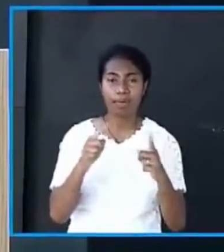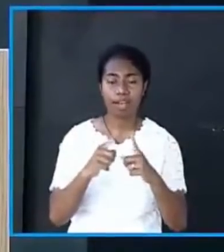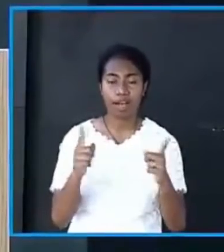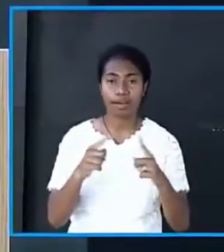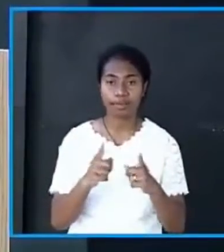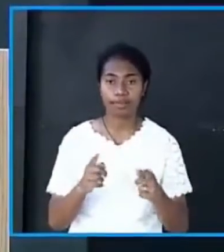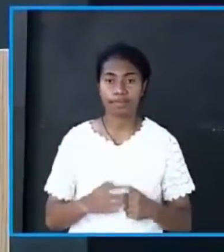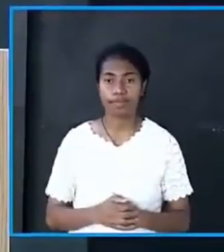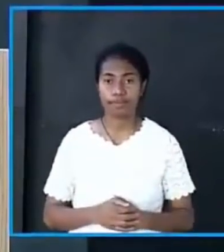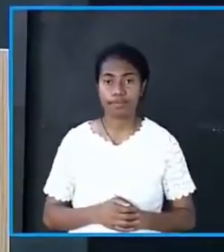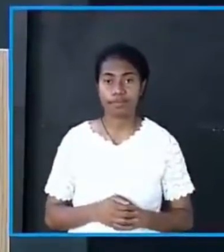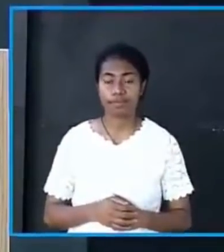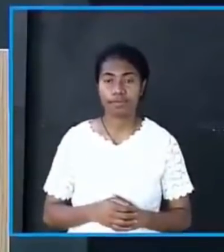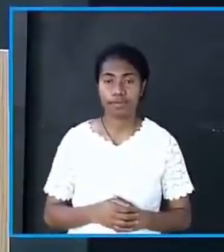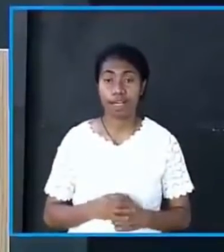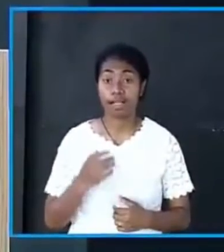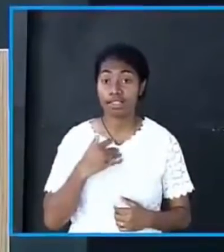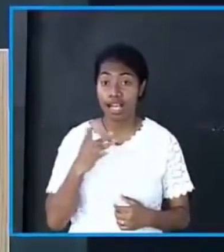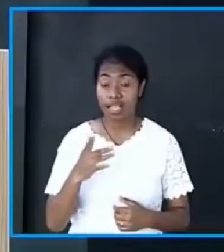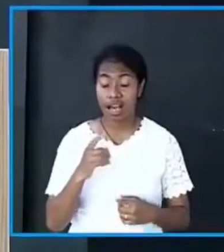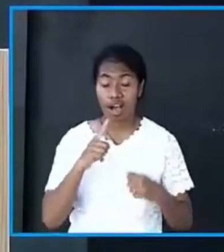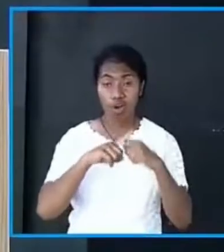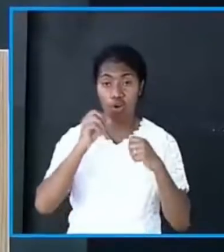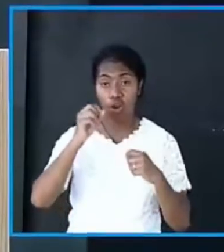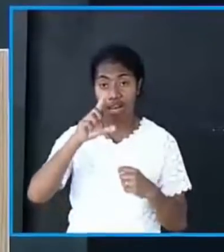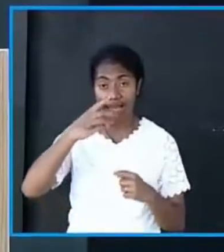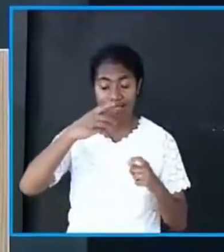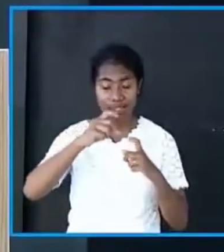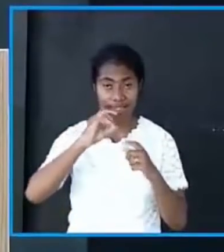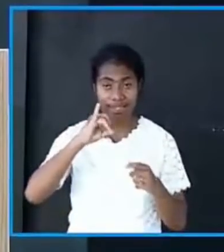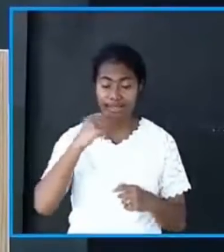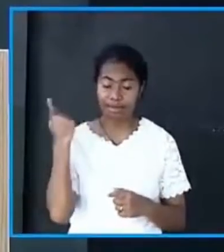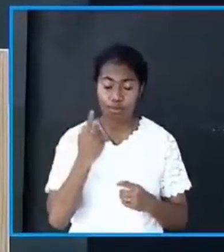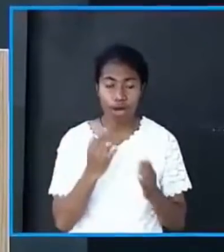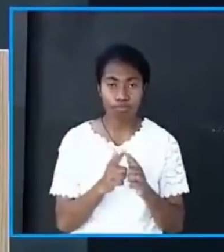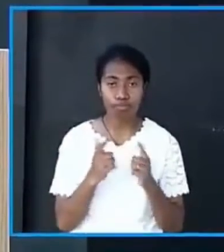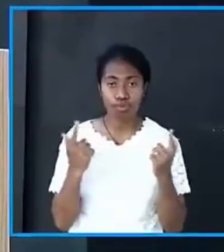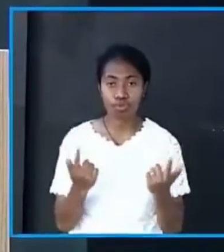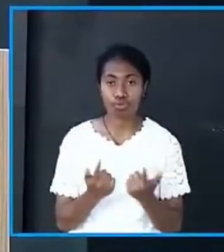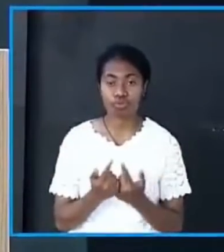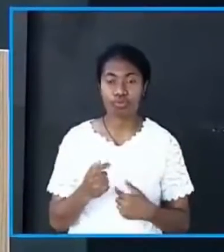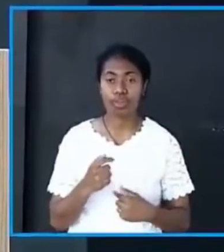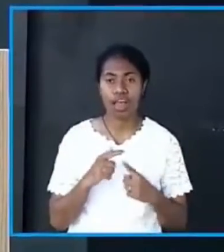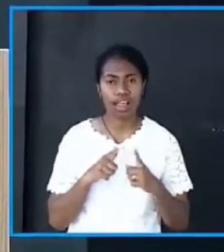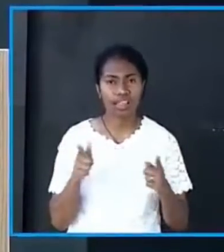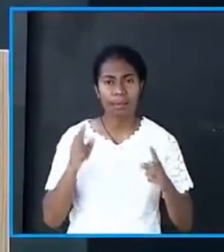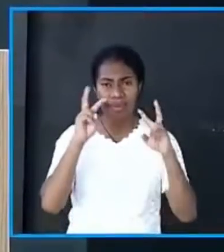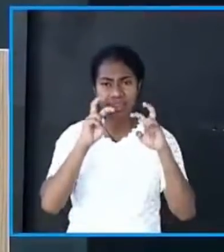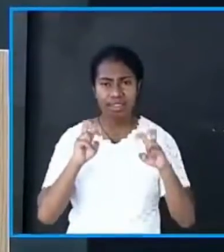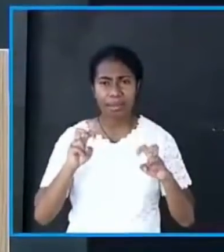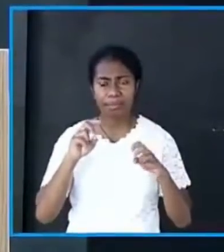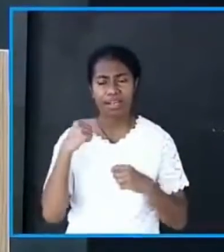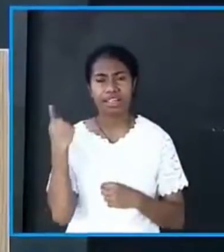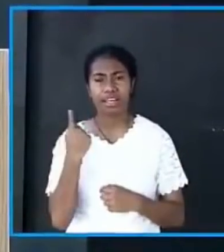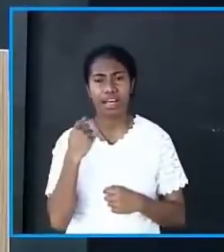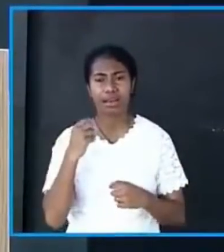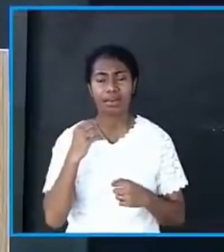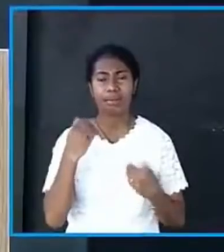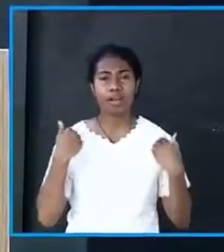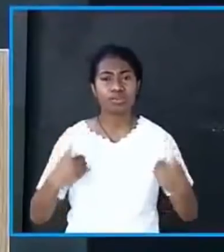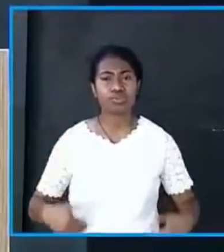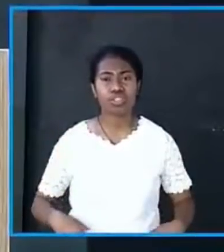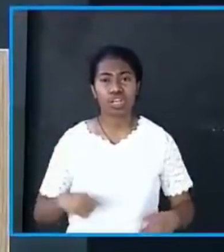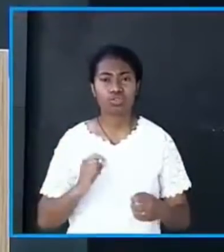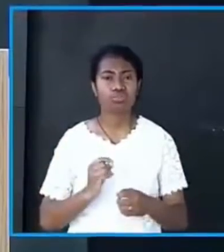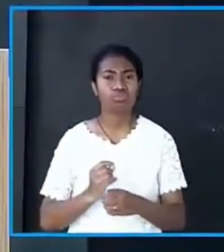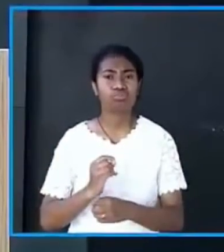saya mengoleksi bukunya pendeteksi kantong cukup banyak Hai tapi tema tentang manusia itu muncul di